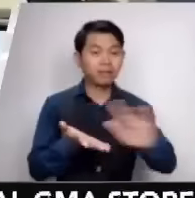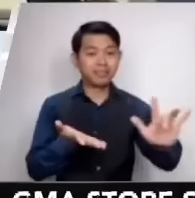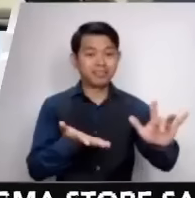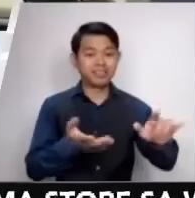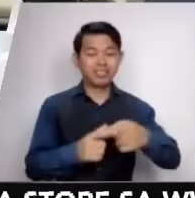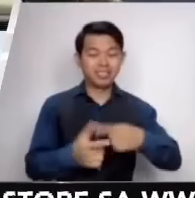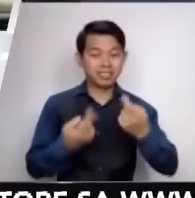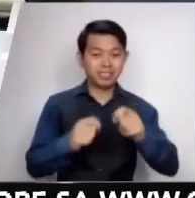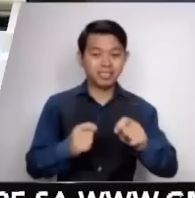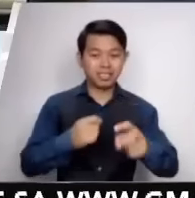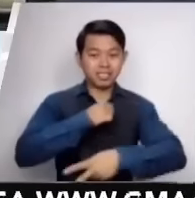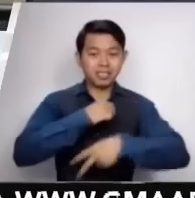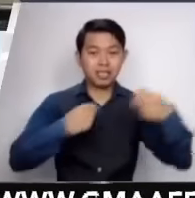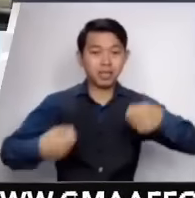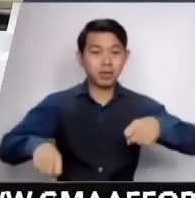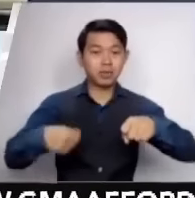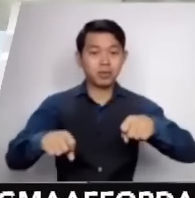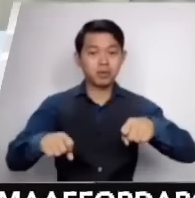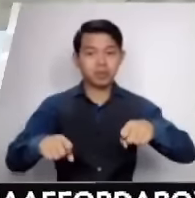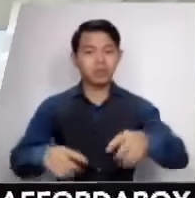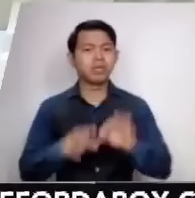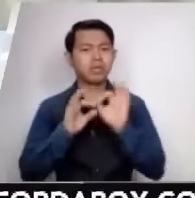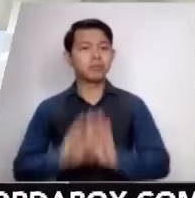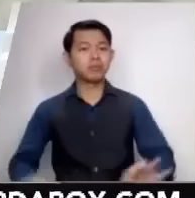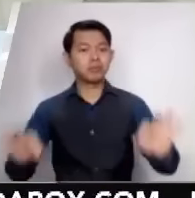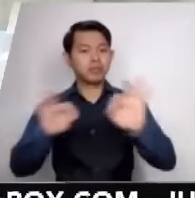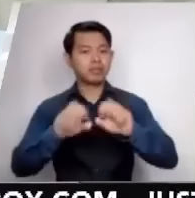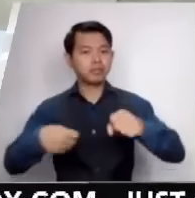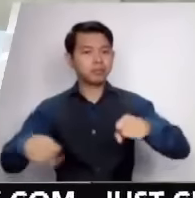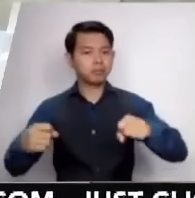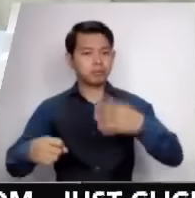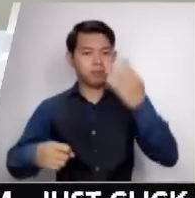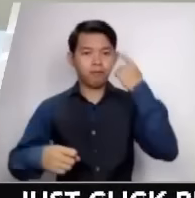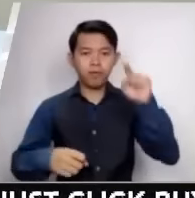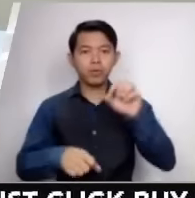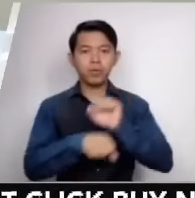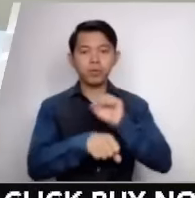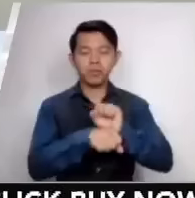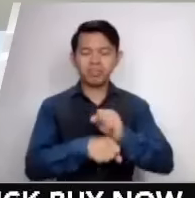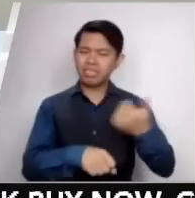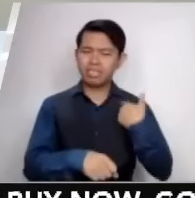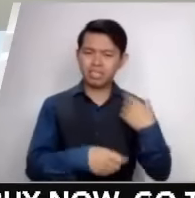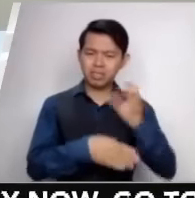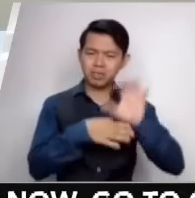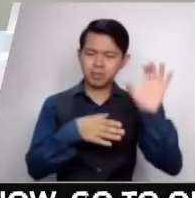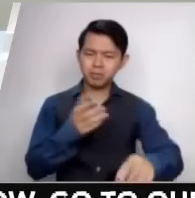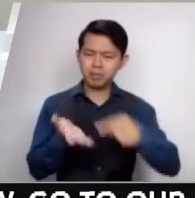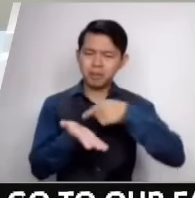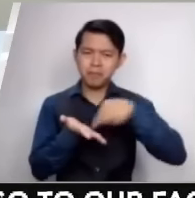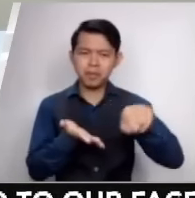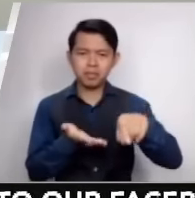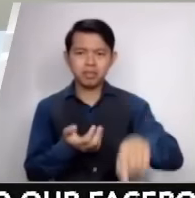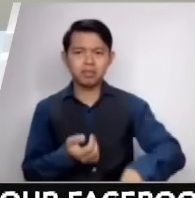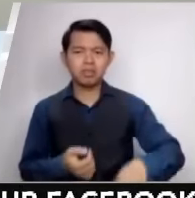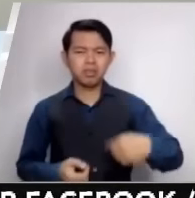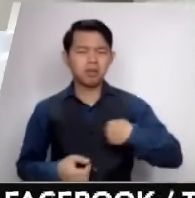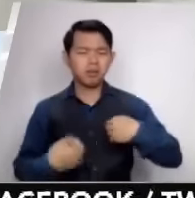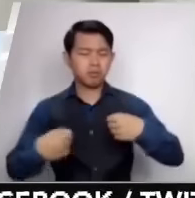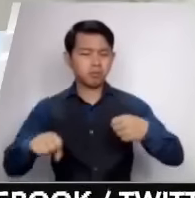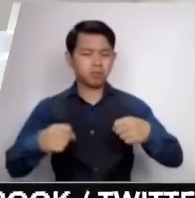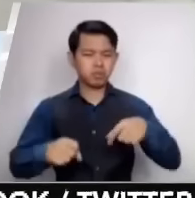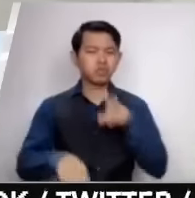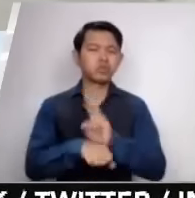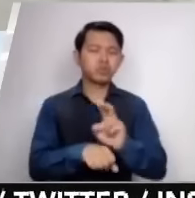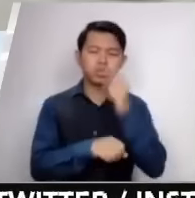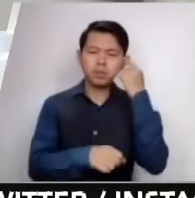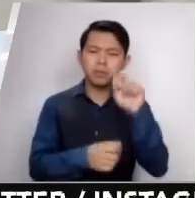naman daw sa kanyang trabaho ang motorsiklo na hindi pa raw niya tapos bayaran. Diyan lang po ako kumukuha ng panggasos ng pamilya ko.